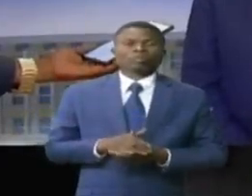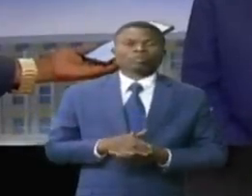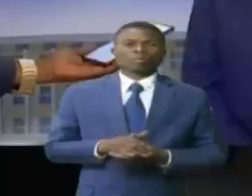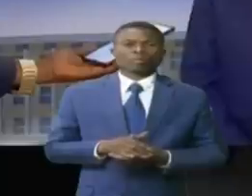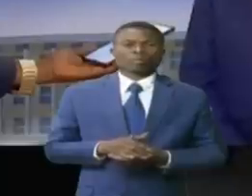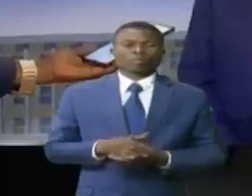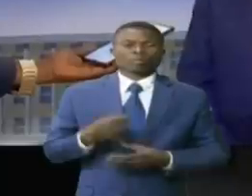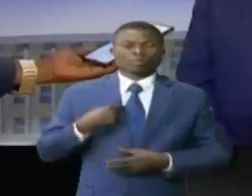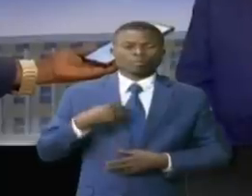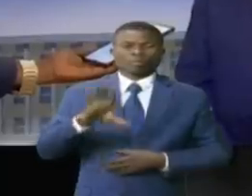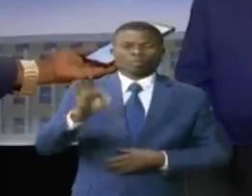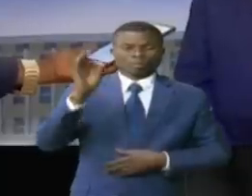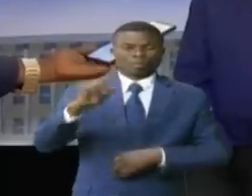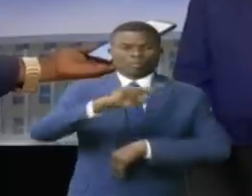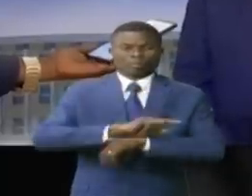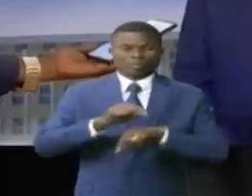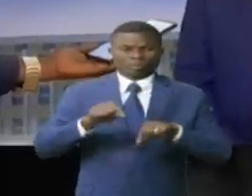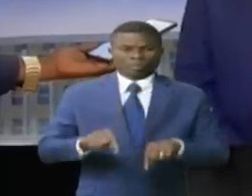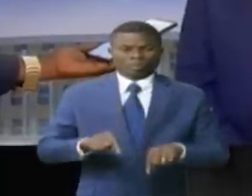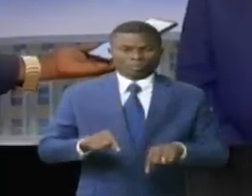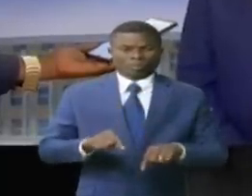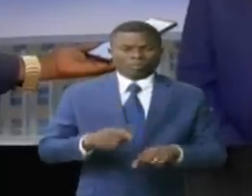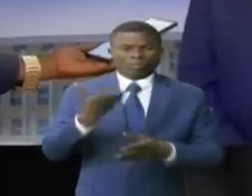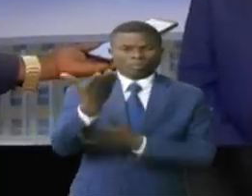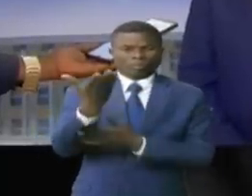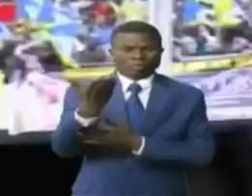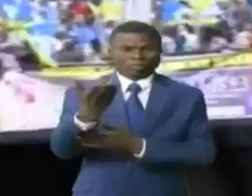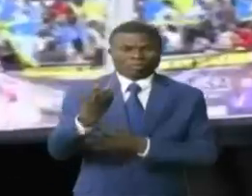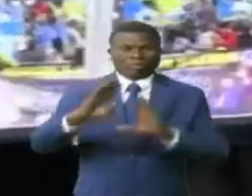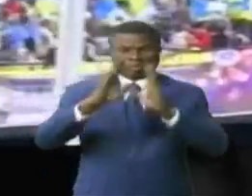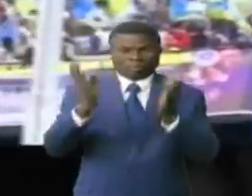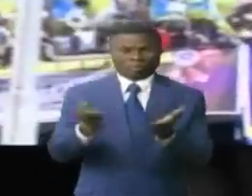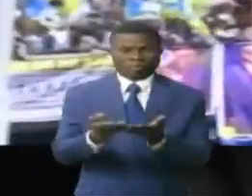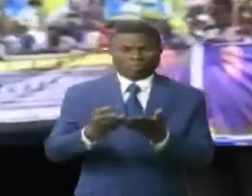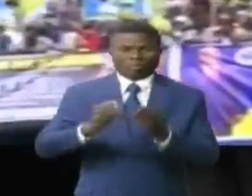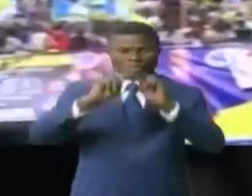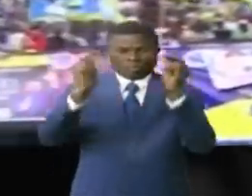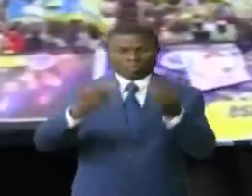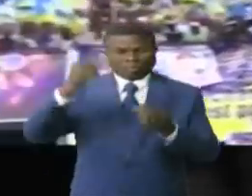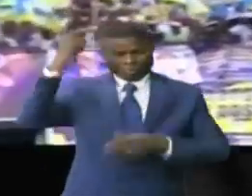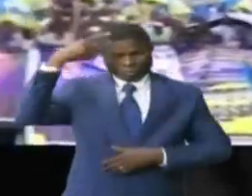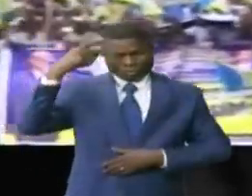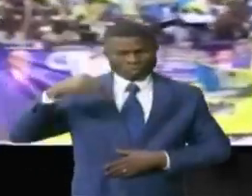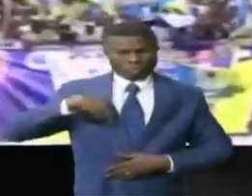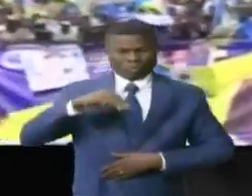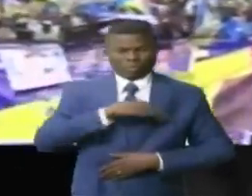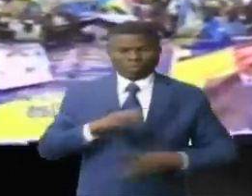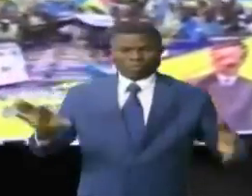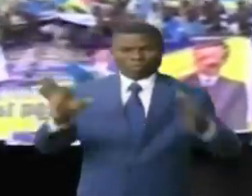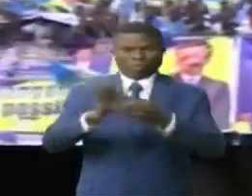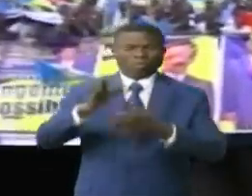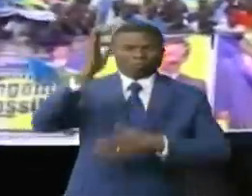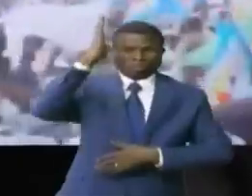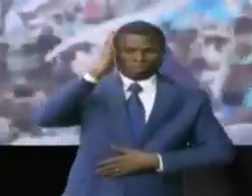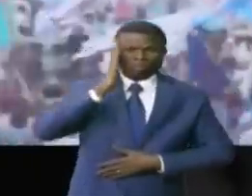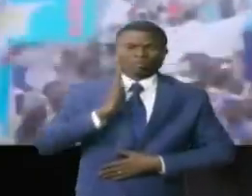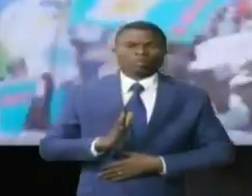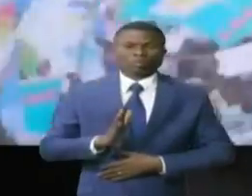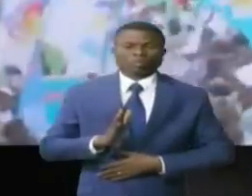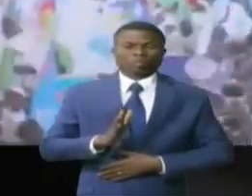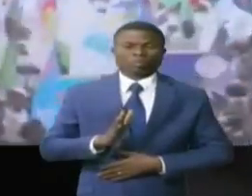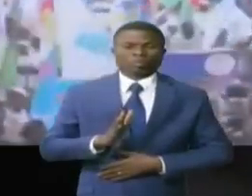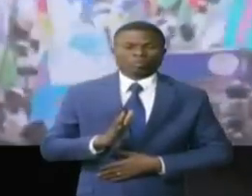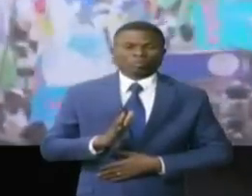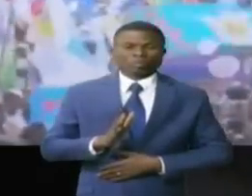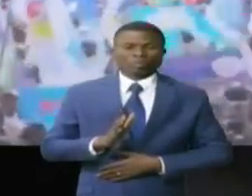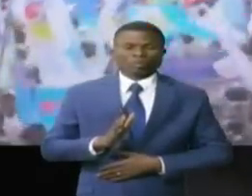Je profite de cette occasion pour inviter tous les partis politiques, membres de l'Union sacrée,